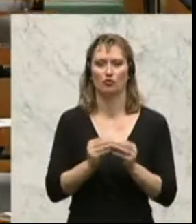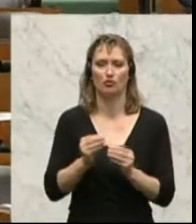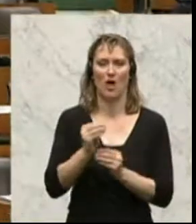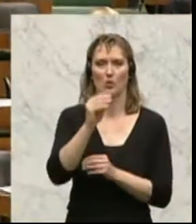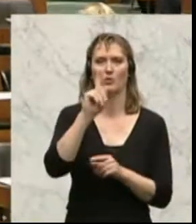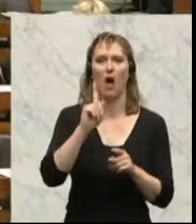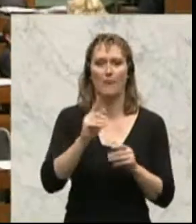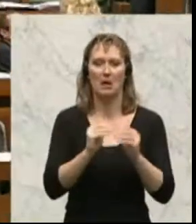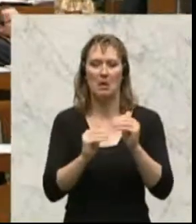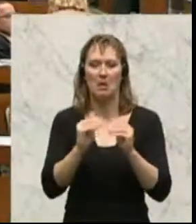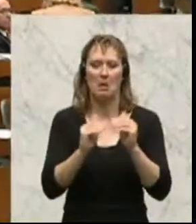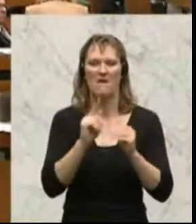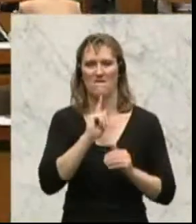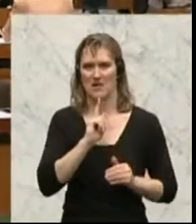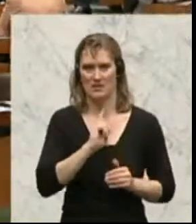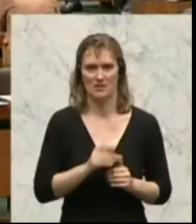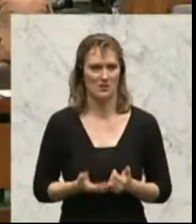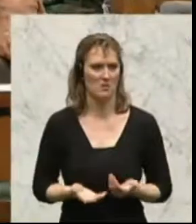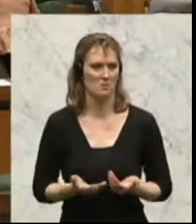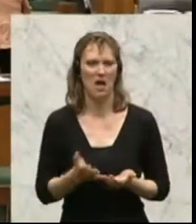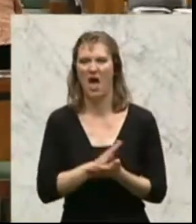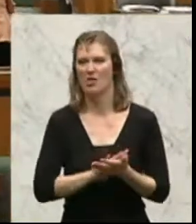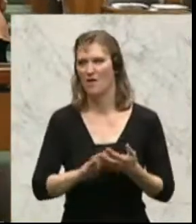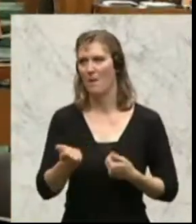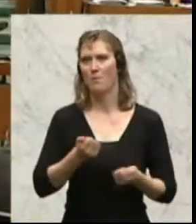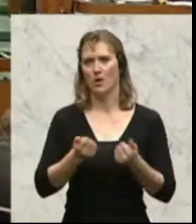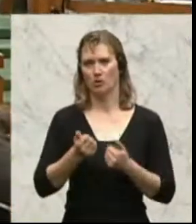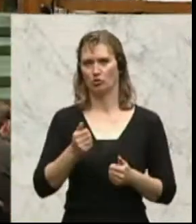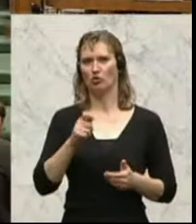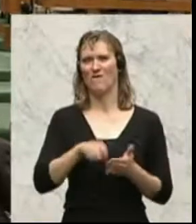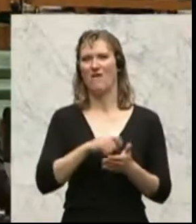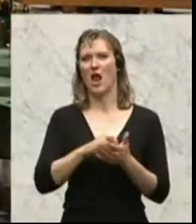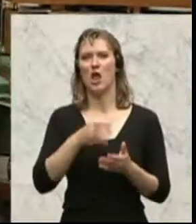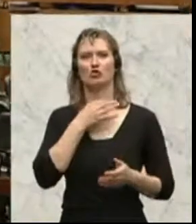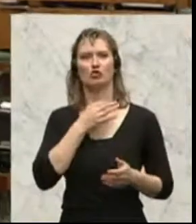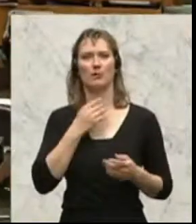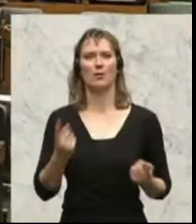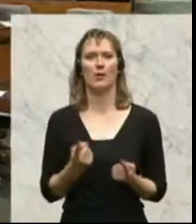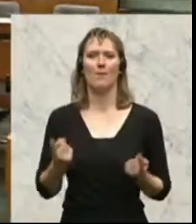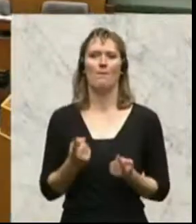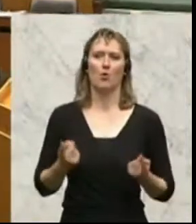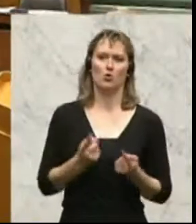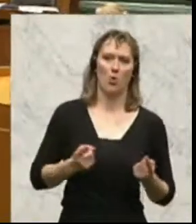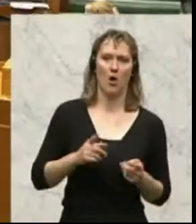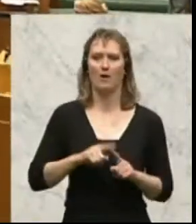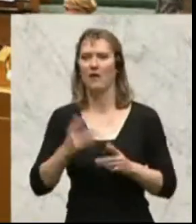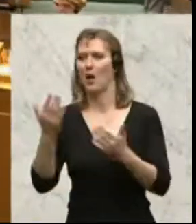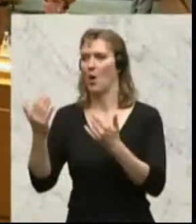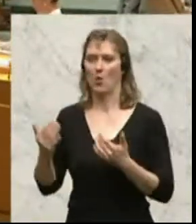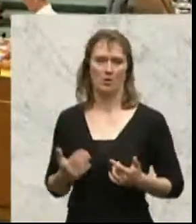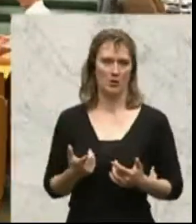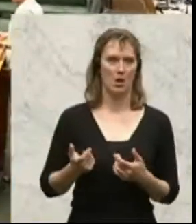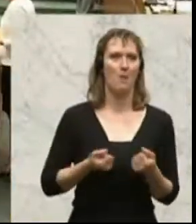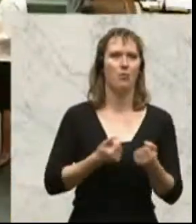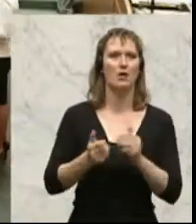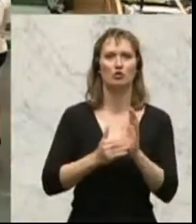Dosis. Das ist einfach eine politische Wählerstimmenmobilisierungsaktion, weil das politische System